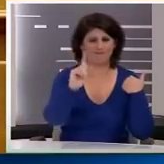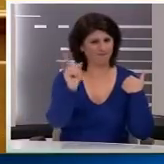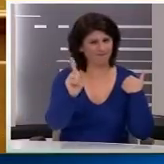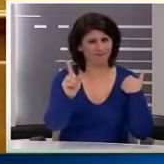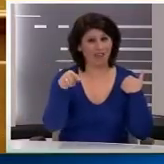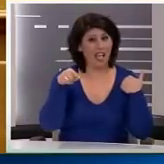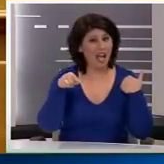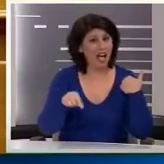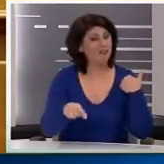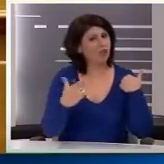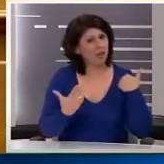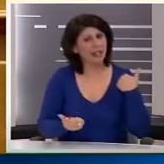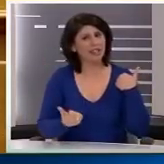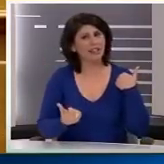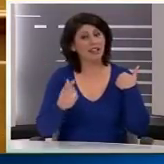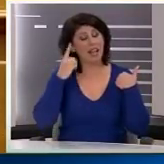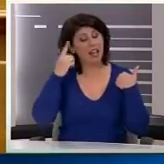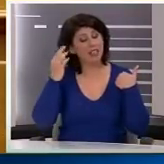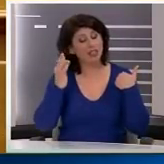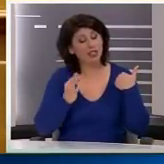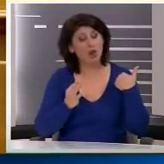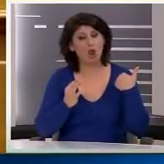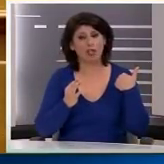και αυτό έχει ιδεολογική,